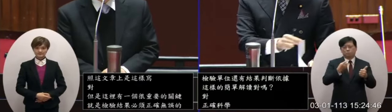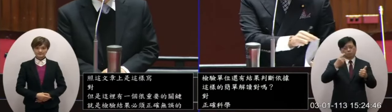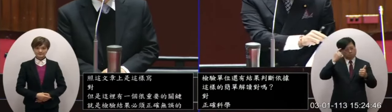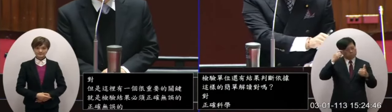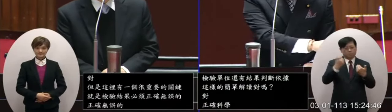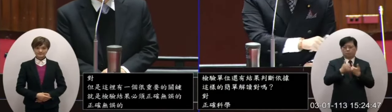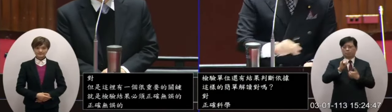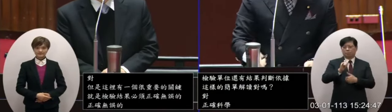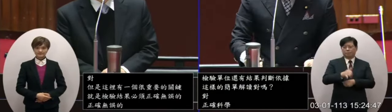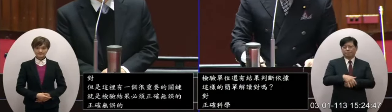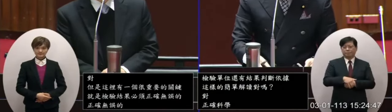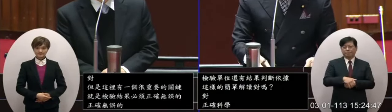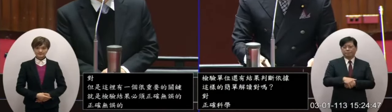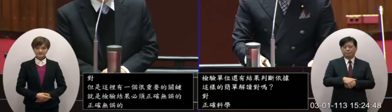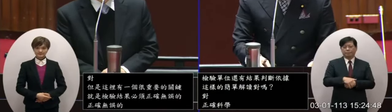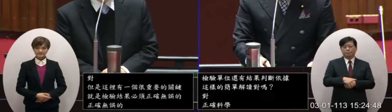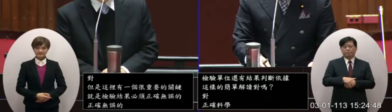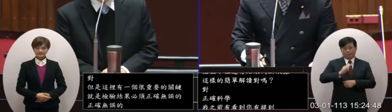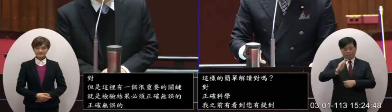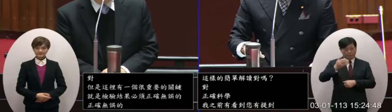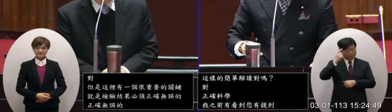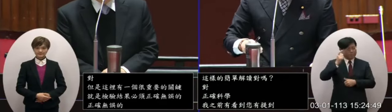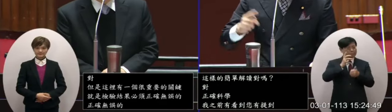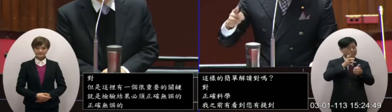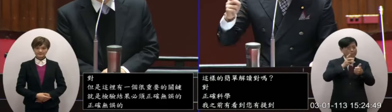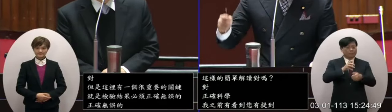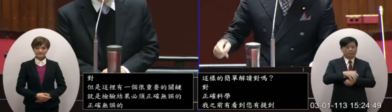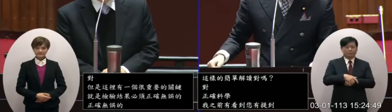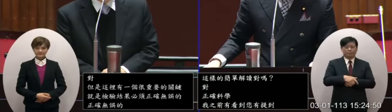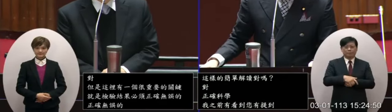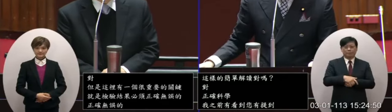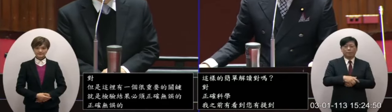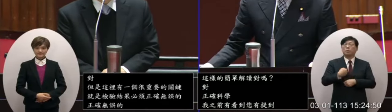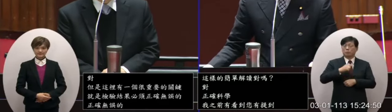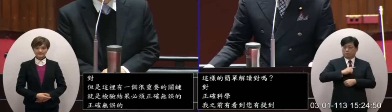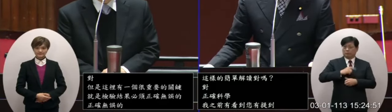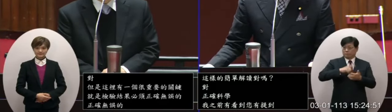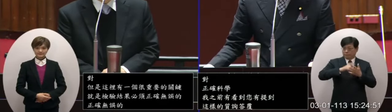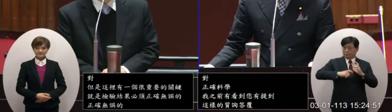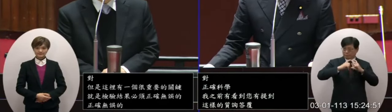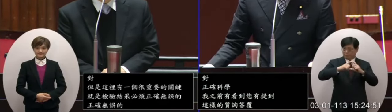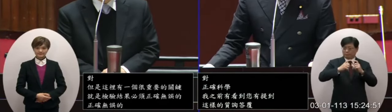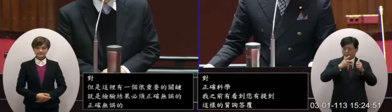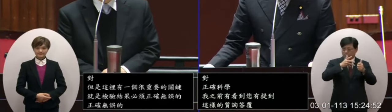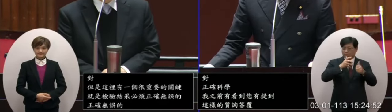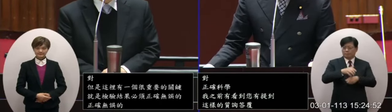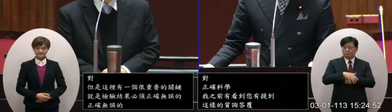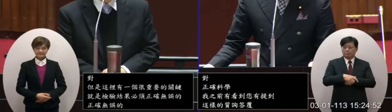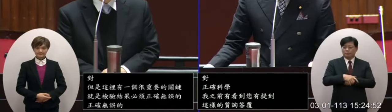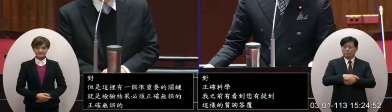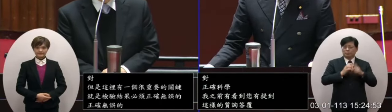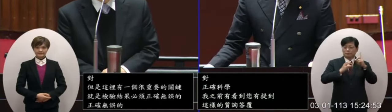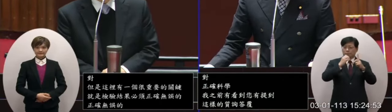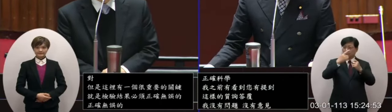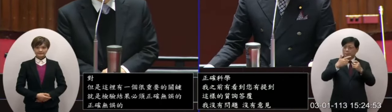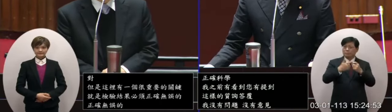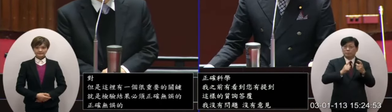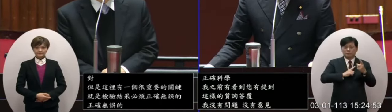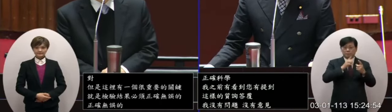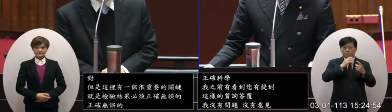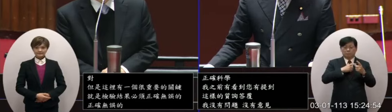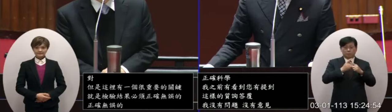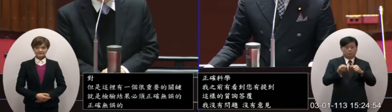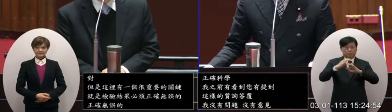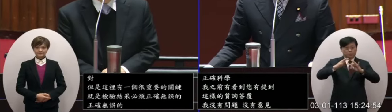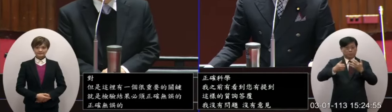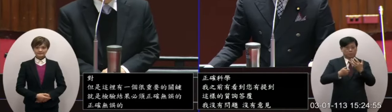的。OK， 但是我想跟您询问一下，再来就是我的简答题跟您询问， 院长106年您身为中